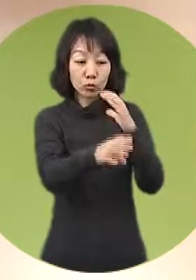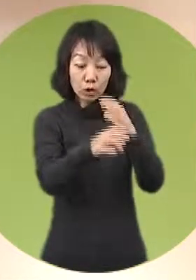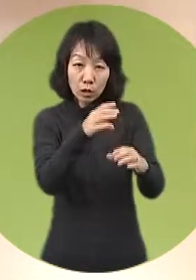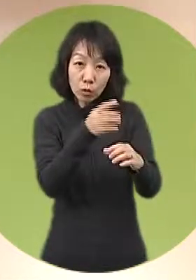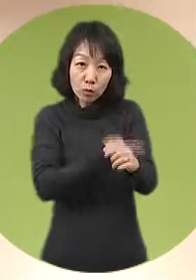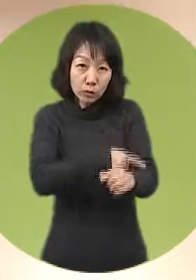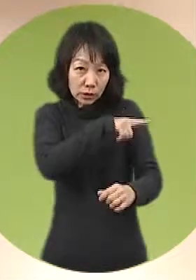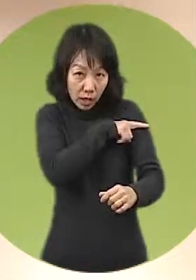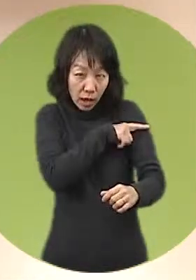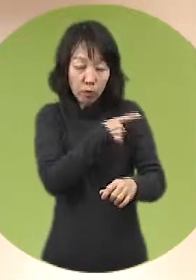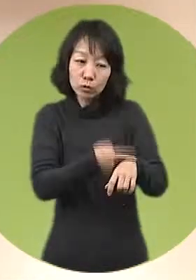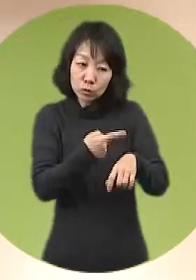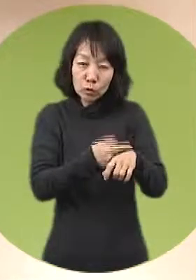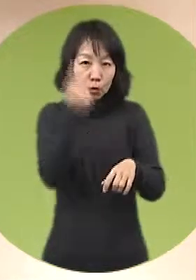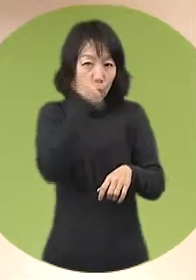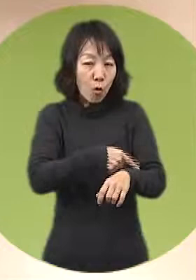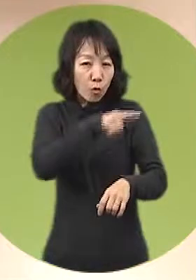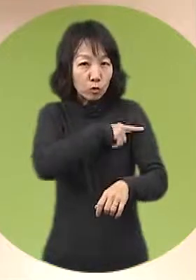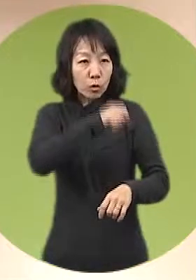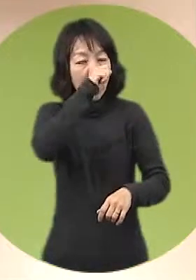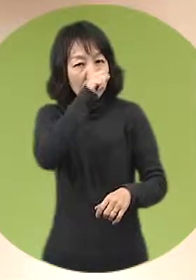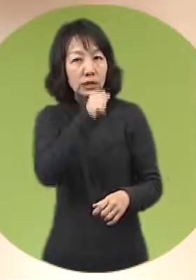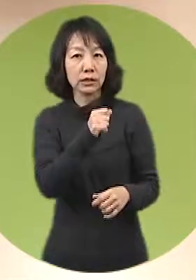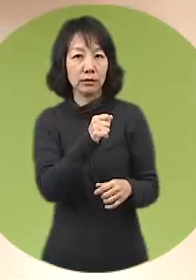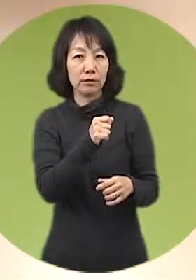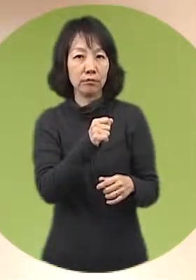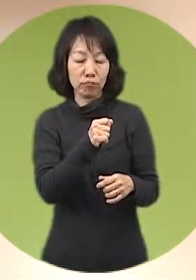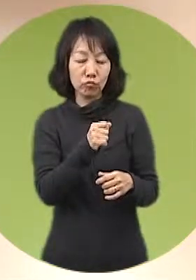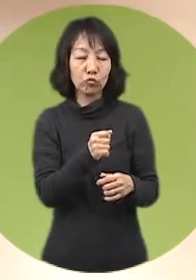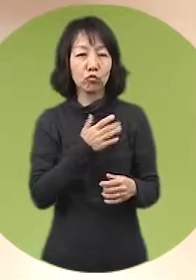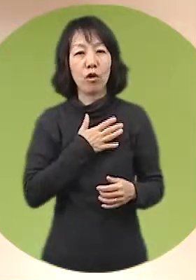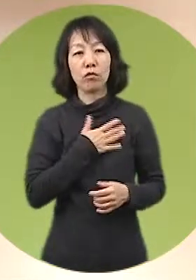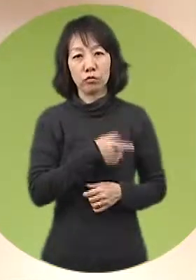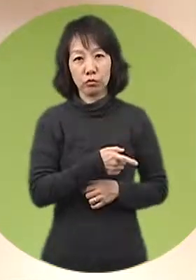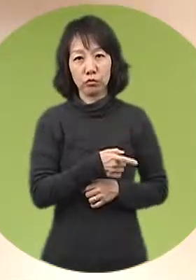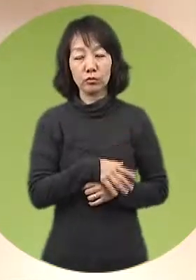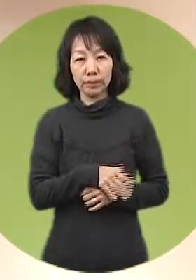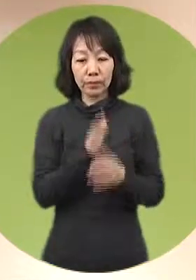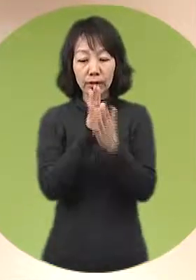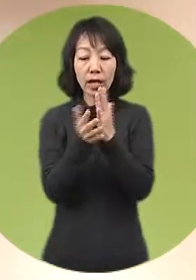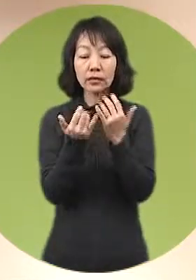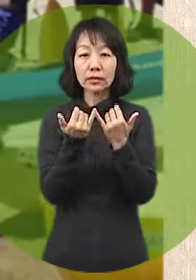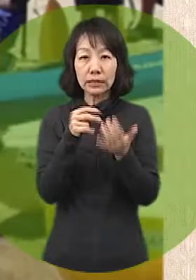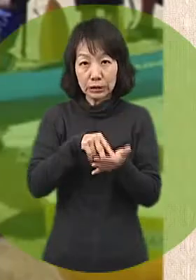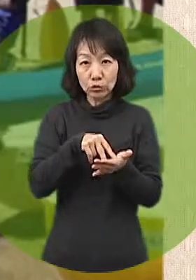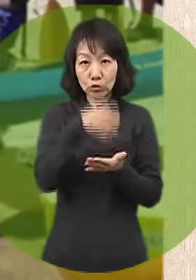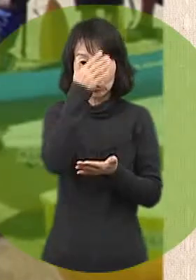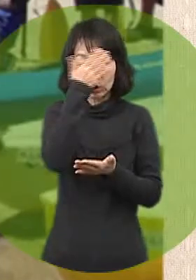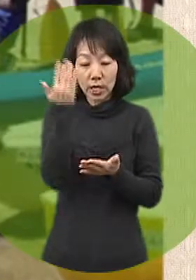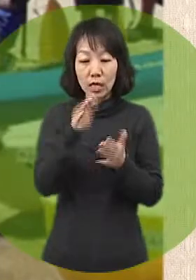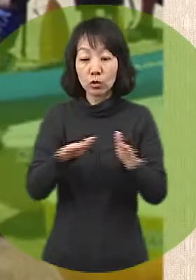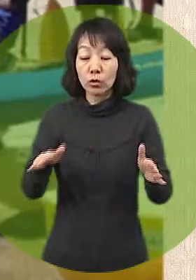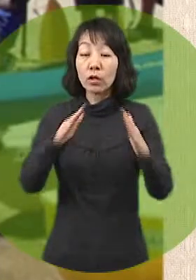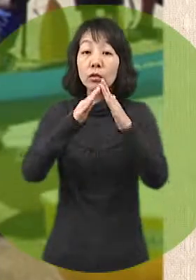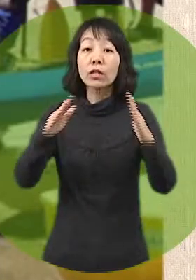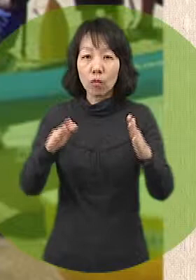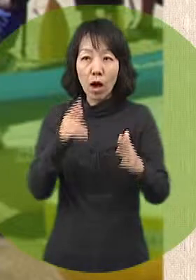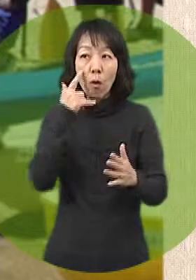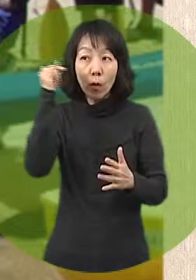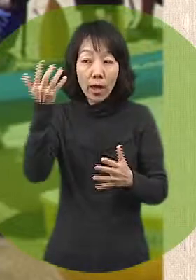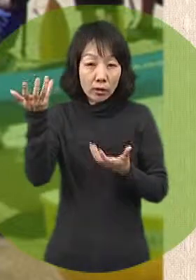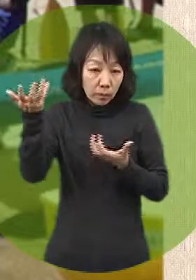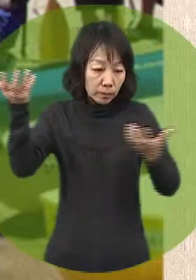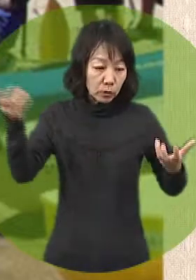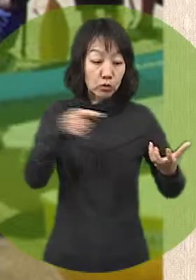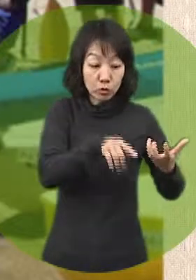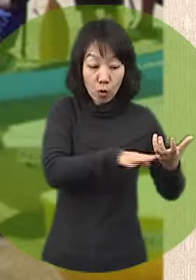や能力が高い傾向にあることが分かっています。県立青少年の家では、親元を離れた子どもたちが